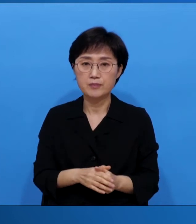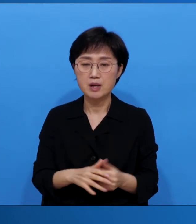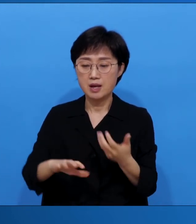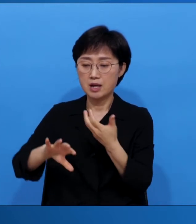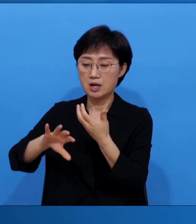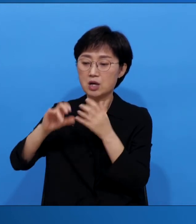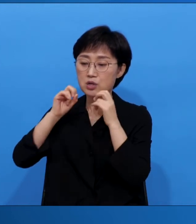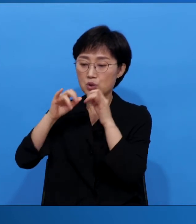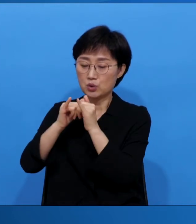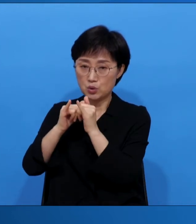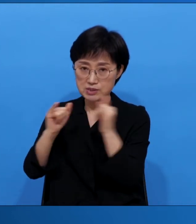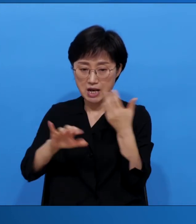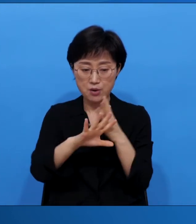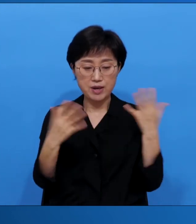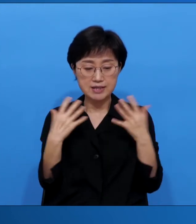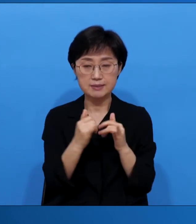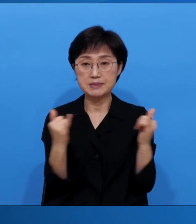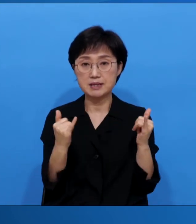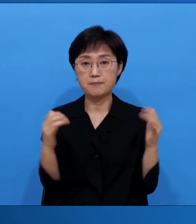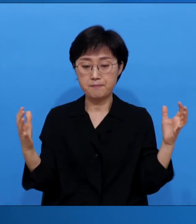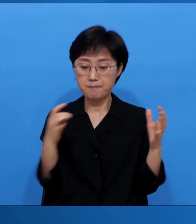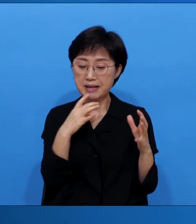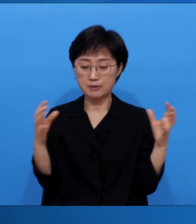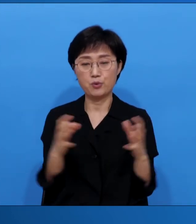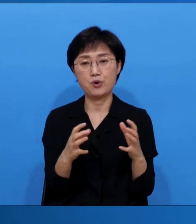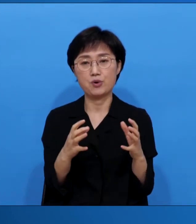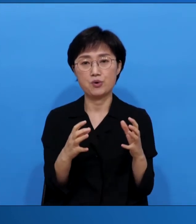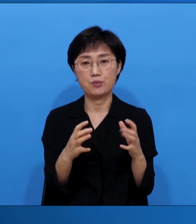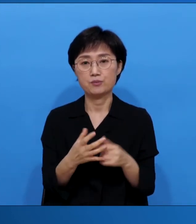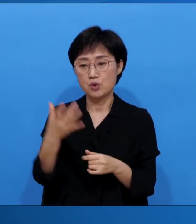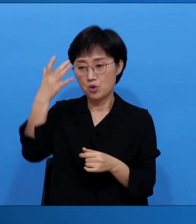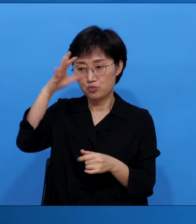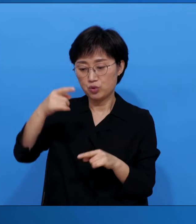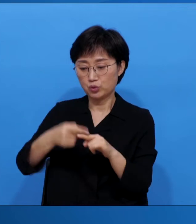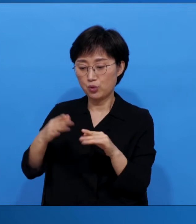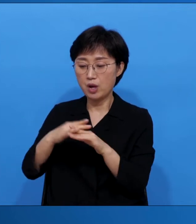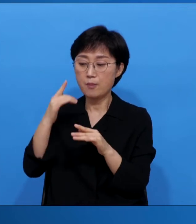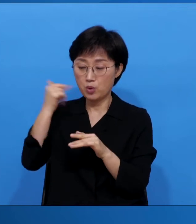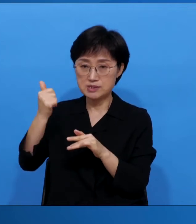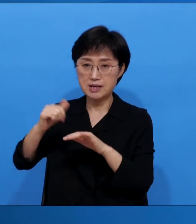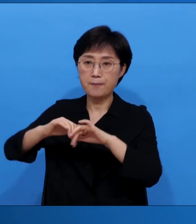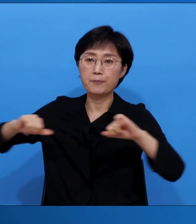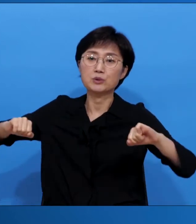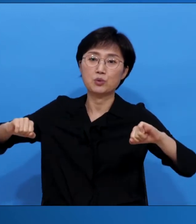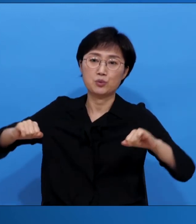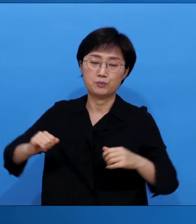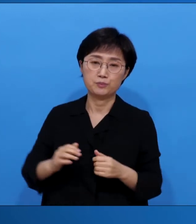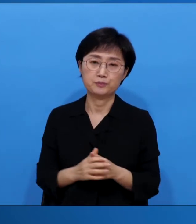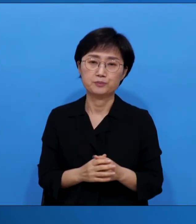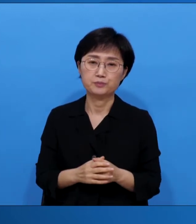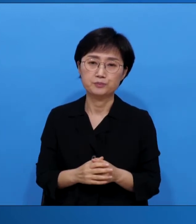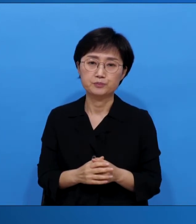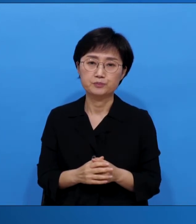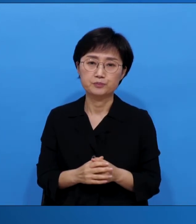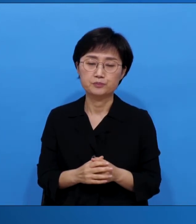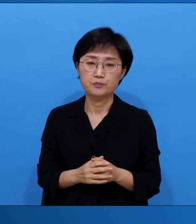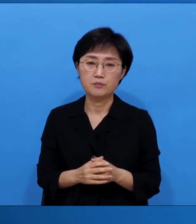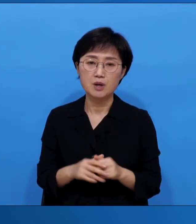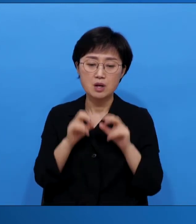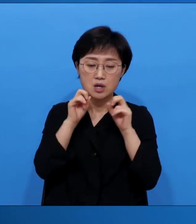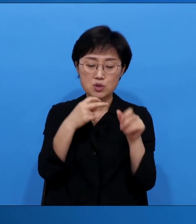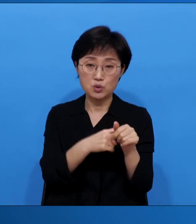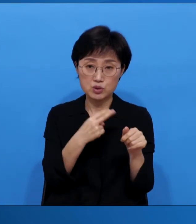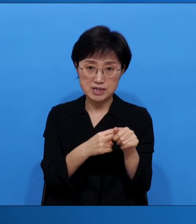해외 사명자만을 대상으로 진행됩니다. 후원교회 목회자는 별도로 초청됩니다. 특히 모든